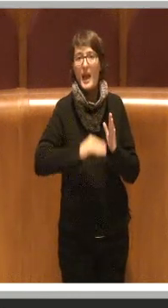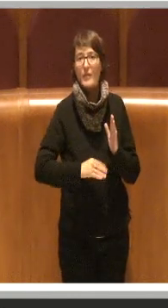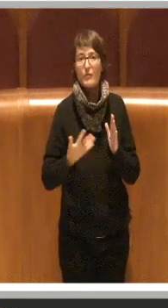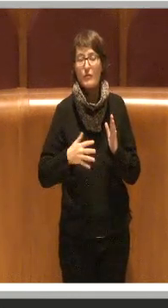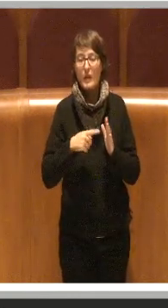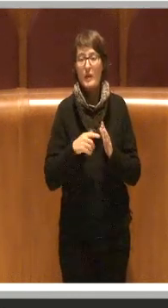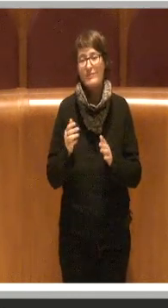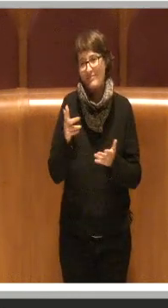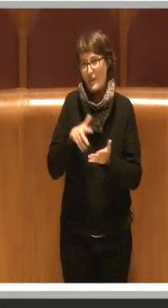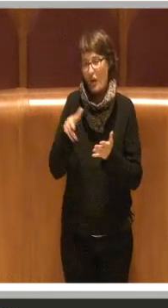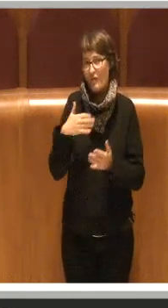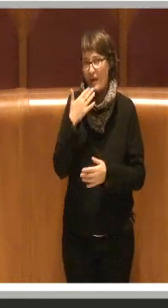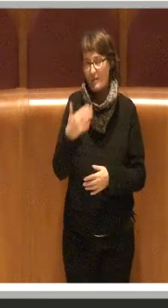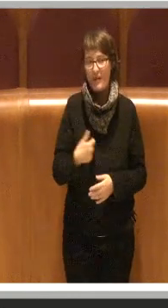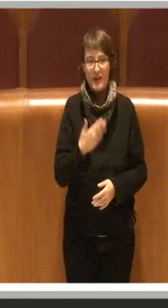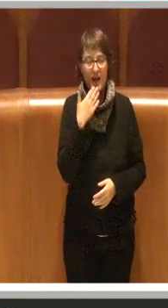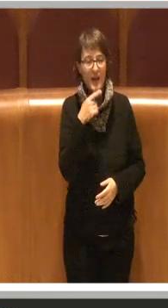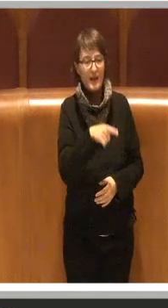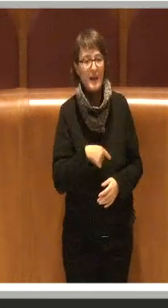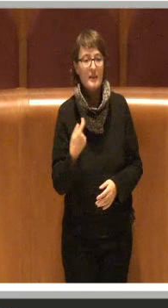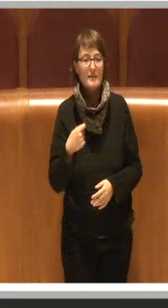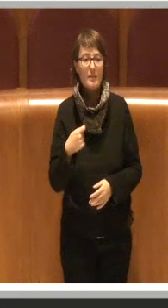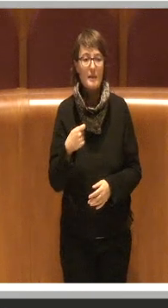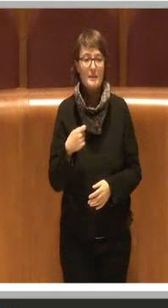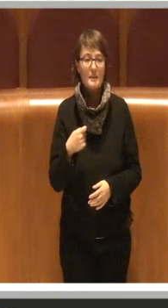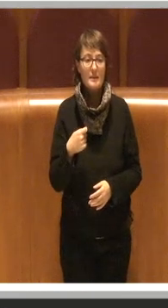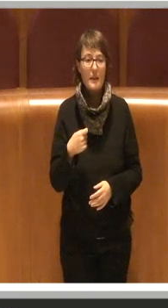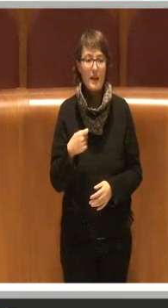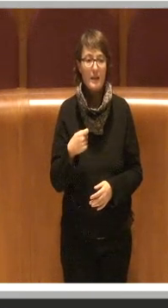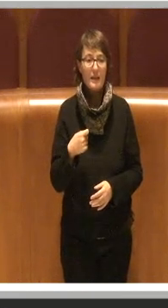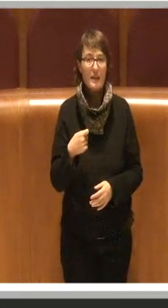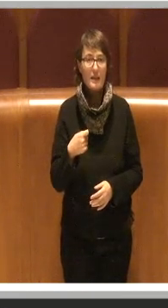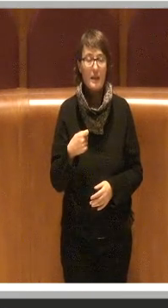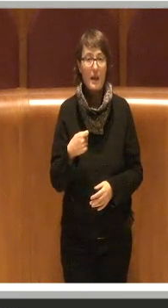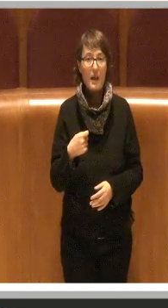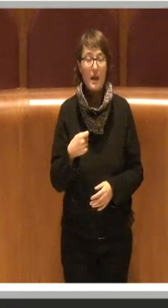conferma, grazie. Grazie a lei, presidente. Mi scusi, so che